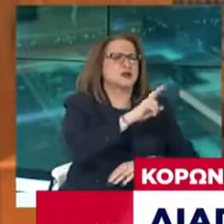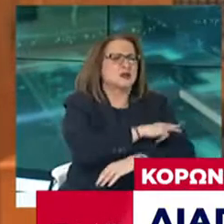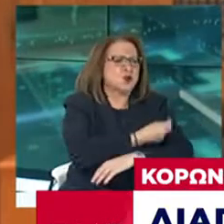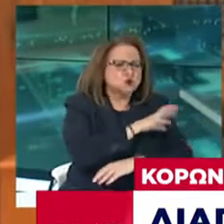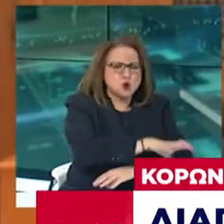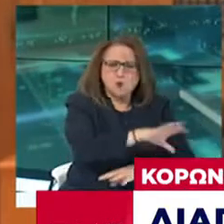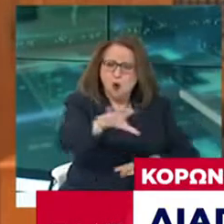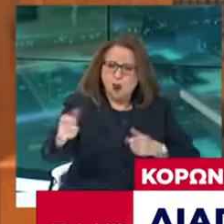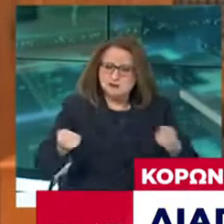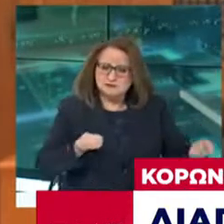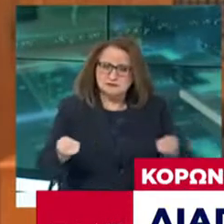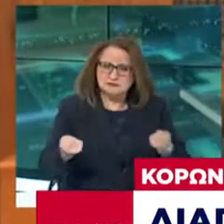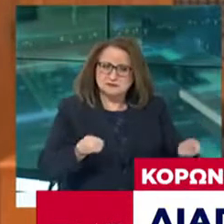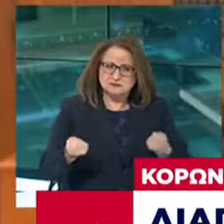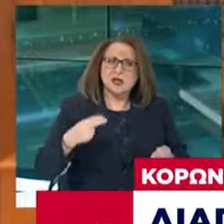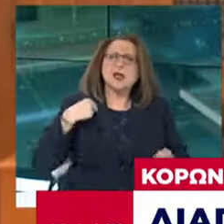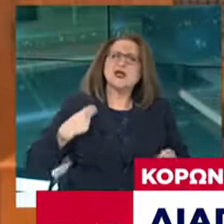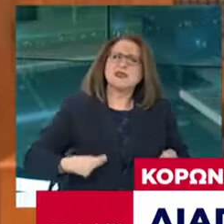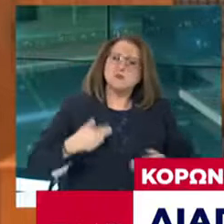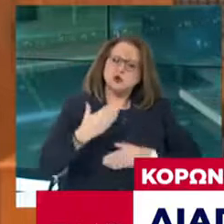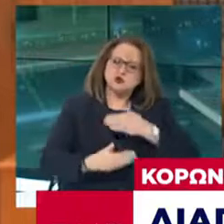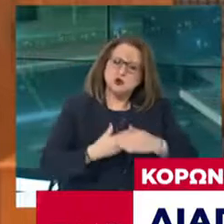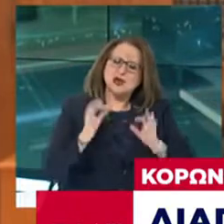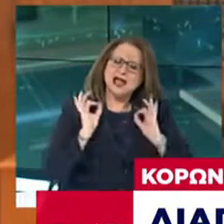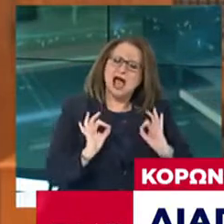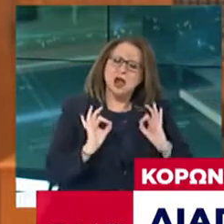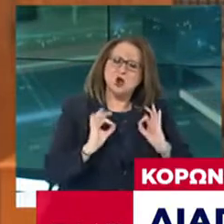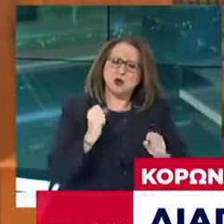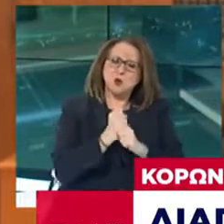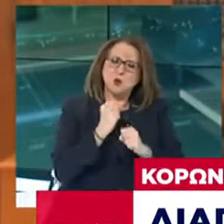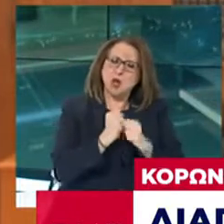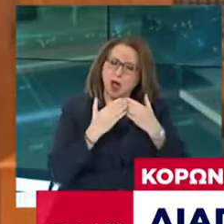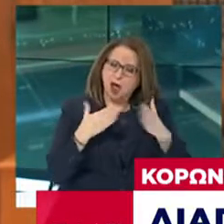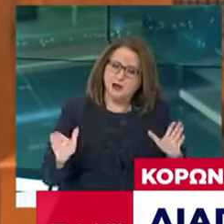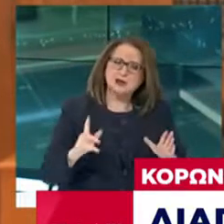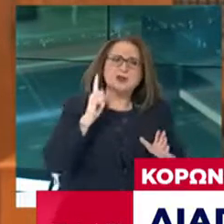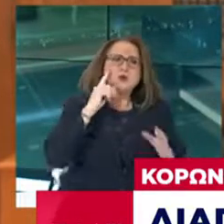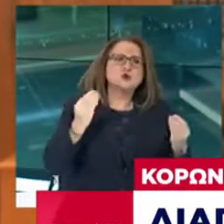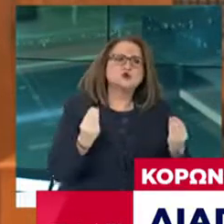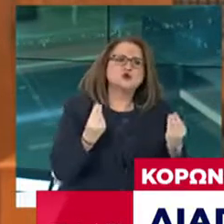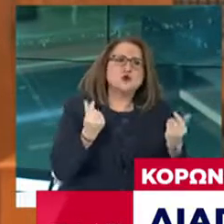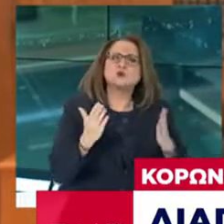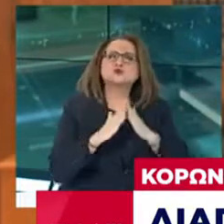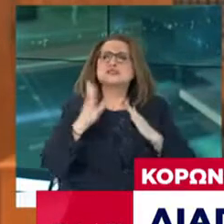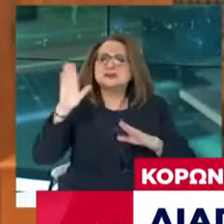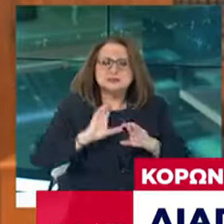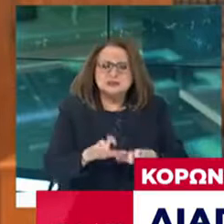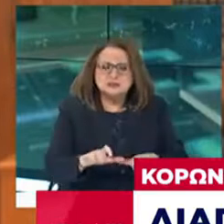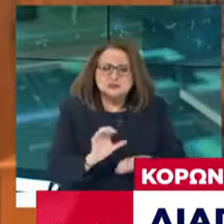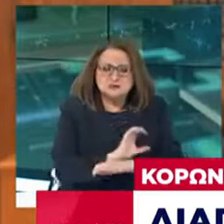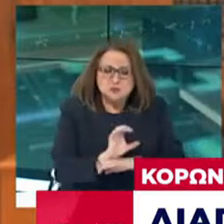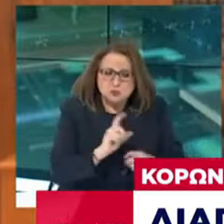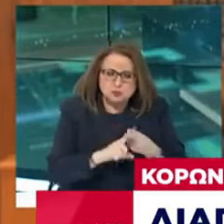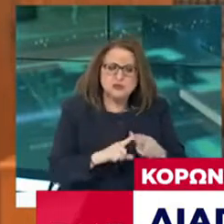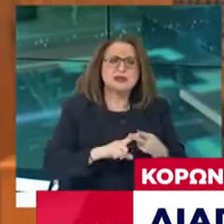όμως και νέα εργαλεία όπως το ευέλικτο ωράριο, η τηλεδιάσκεψη και η εργασία εξ αποστάσεως.